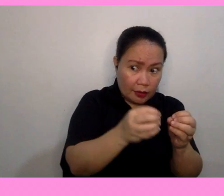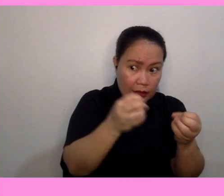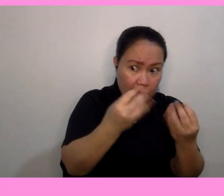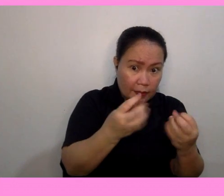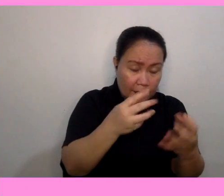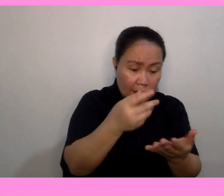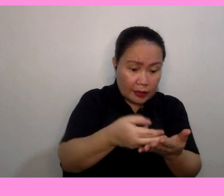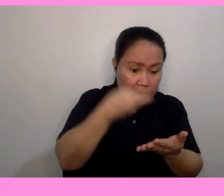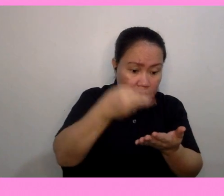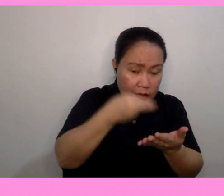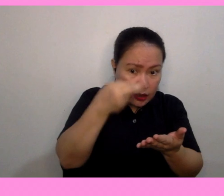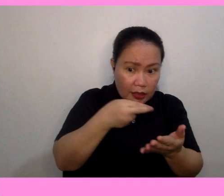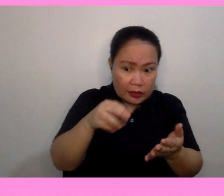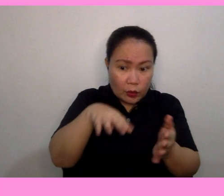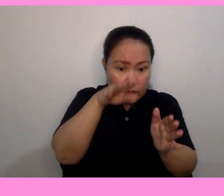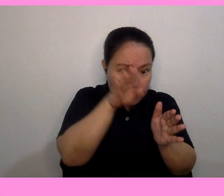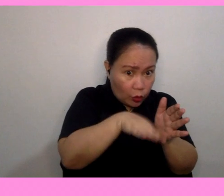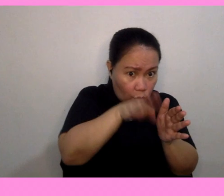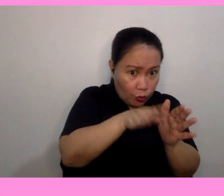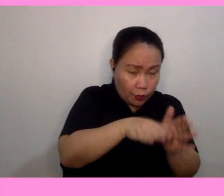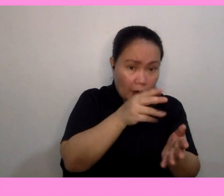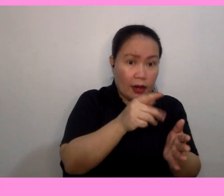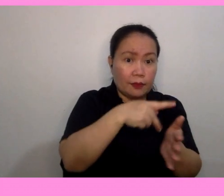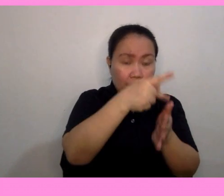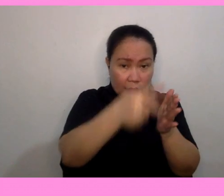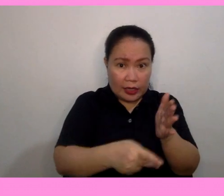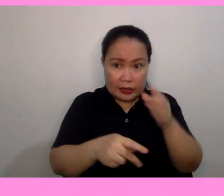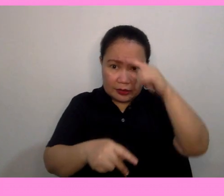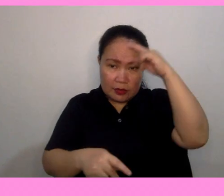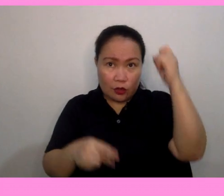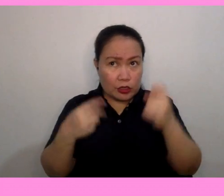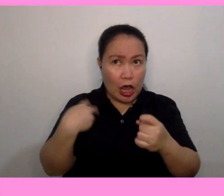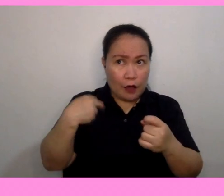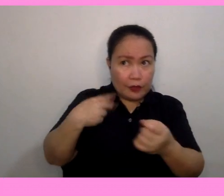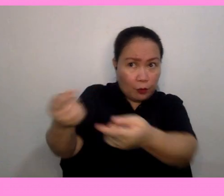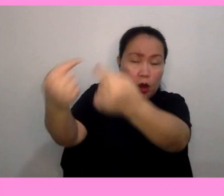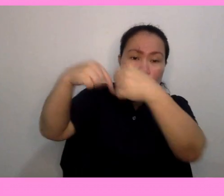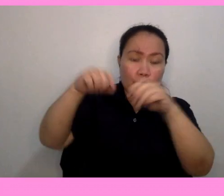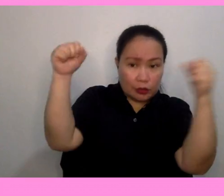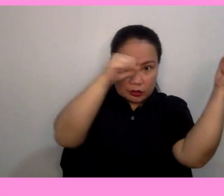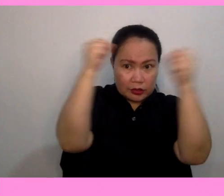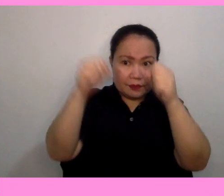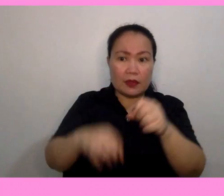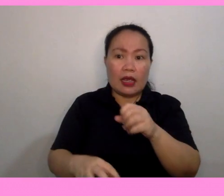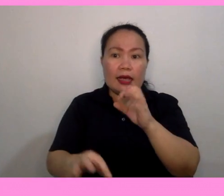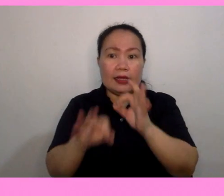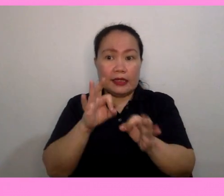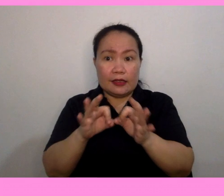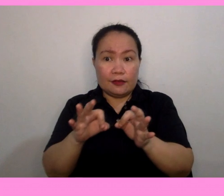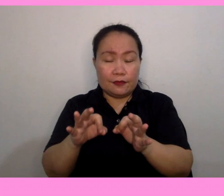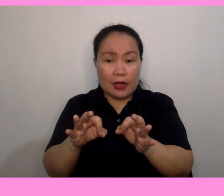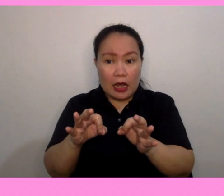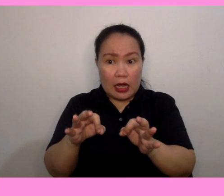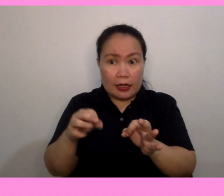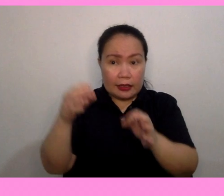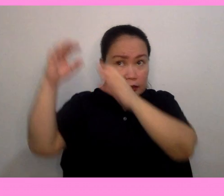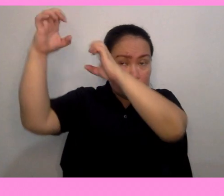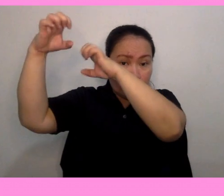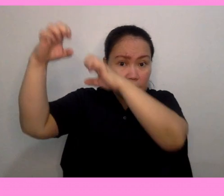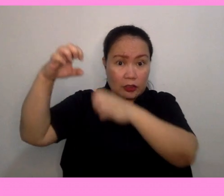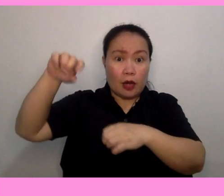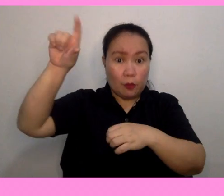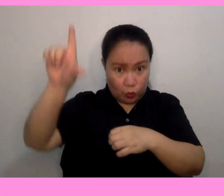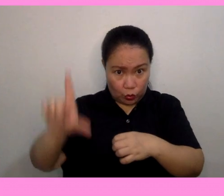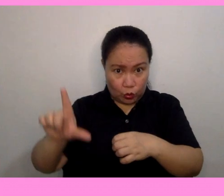ang bagyo at mababa pa ang presyo. Sa kabilang banda, kung inaasahan ng mga mamimili na bababa ang presyo ng